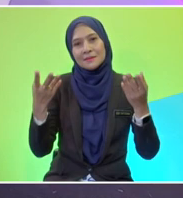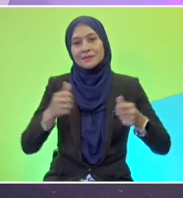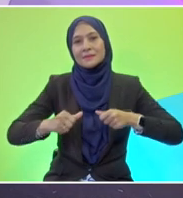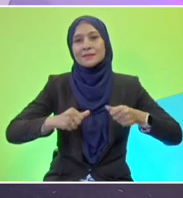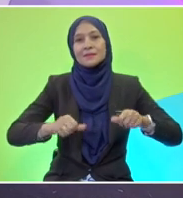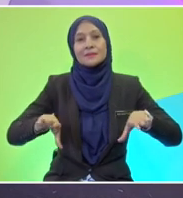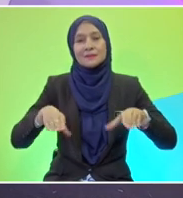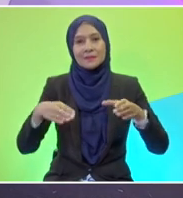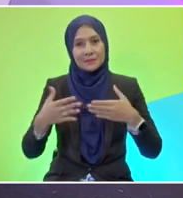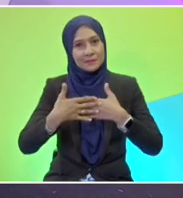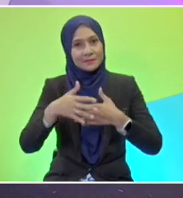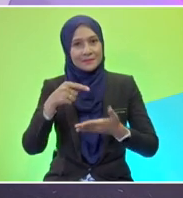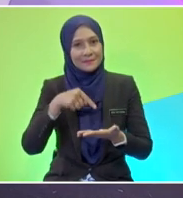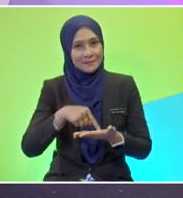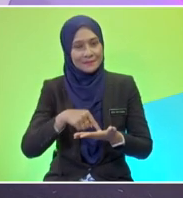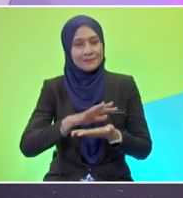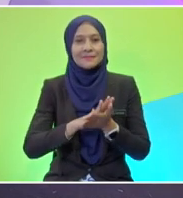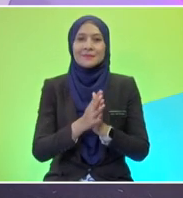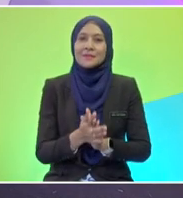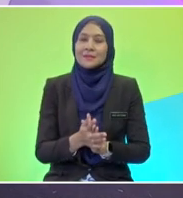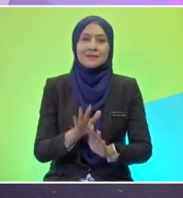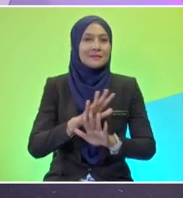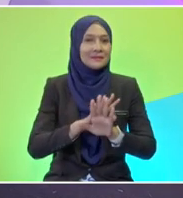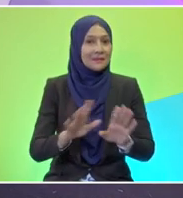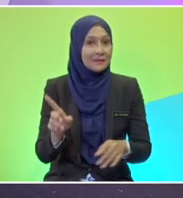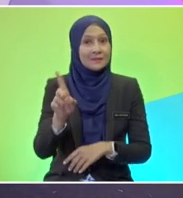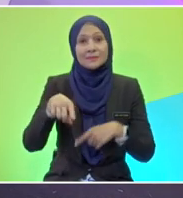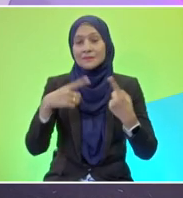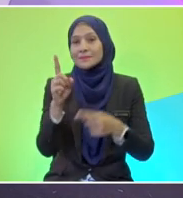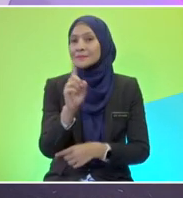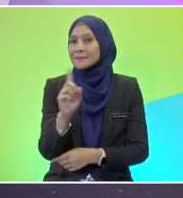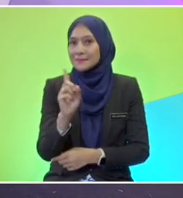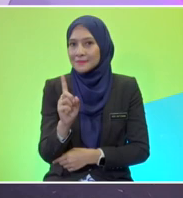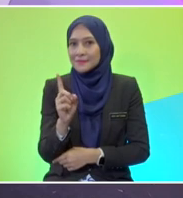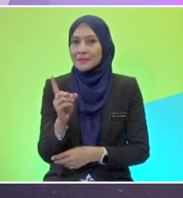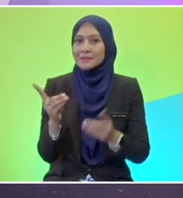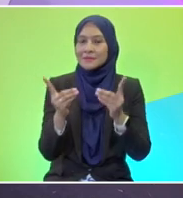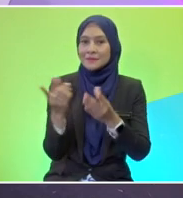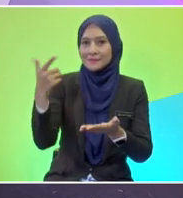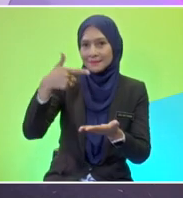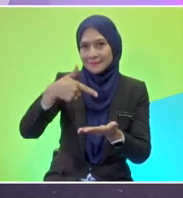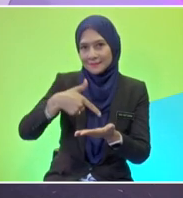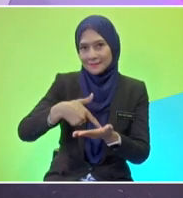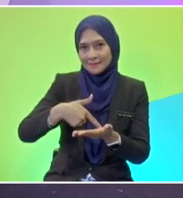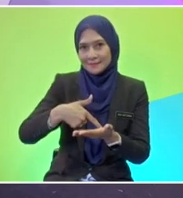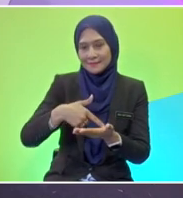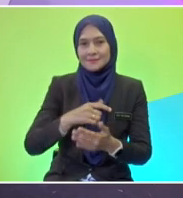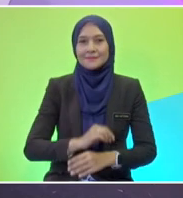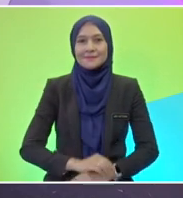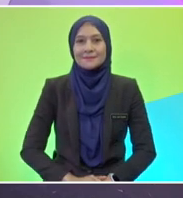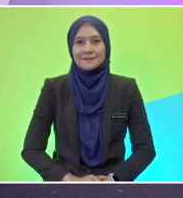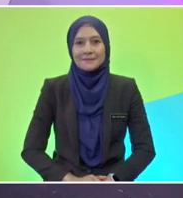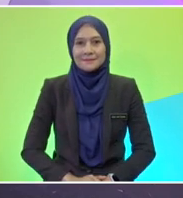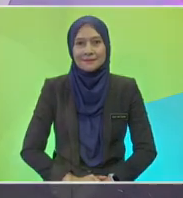buat selepas ini. Jadi, murid-murid, jangan ke mana-mana. Kita akan kembali selepas ini di slot prasekolah di TV KPM.